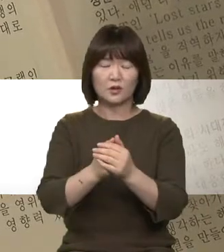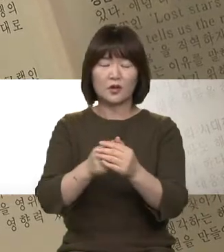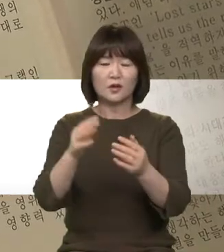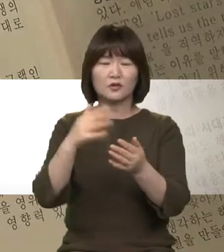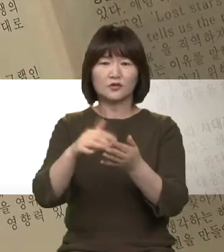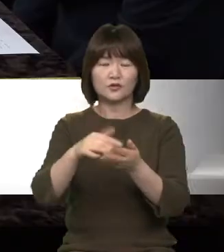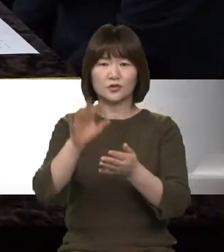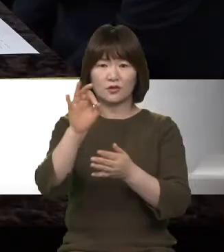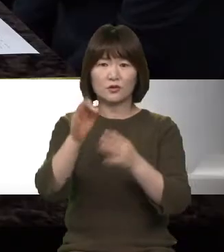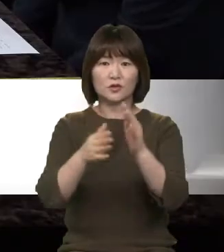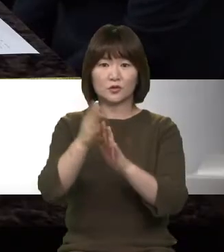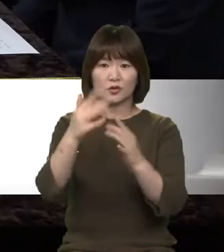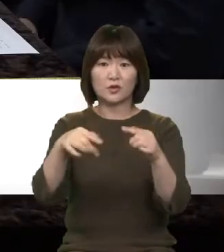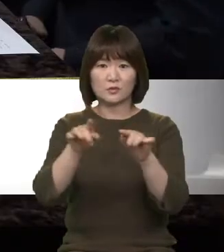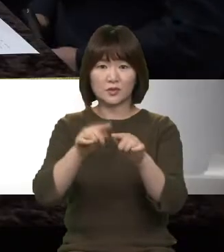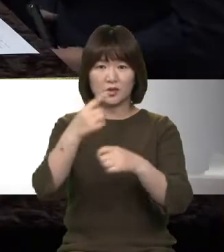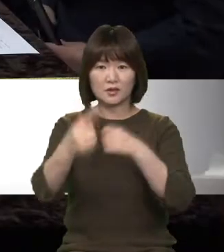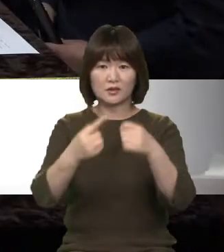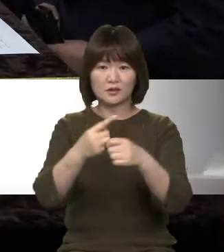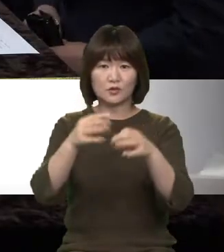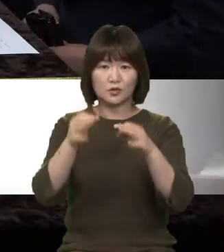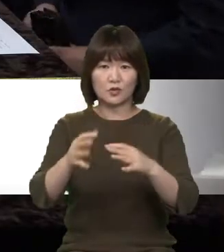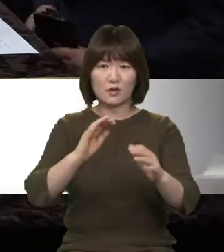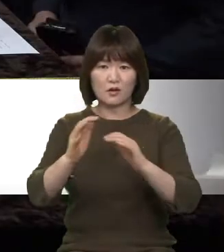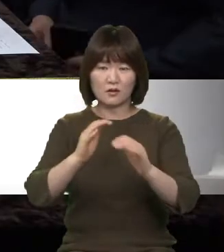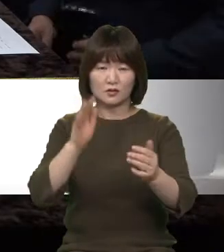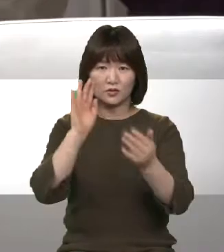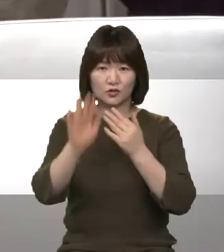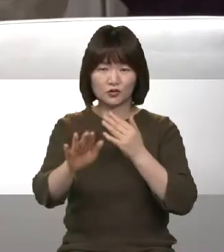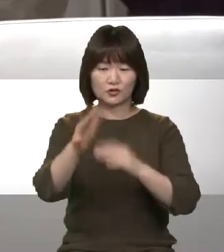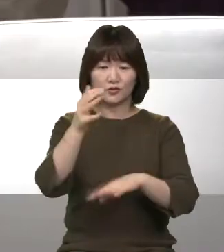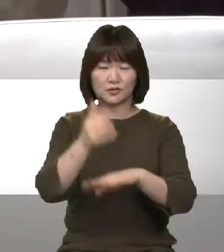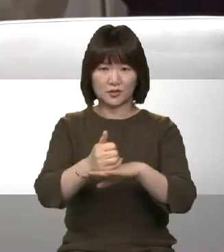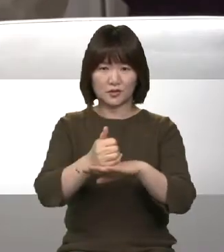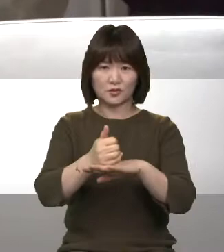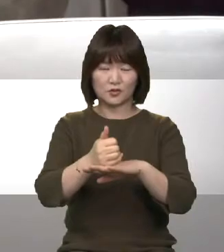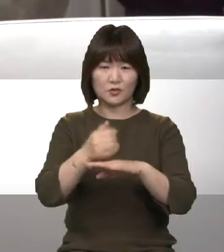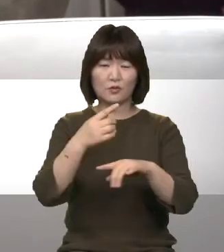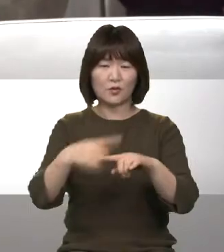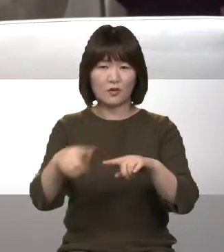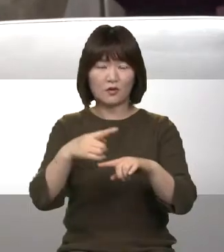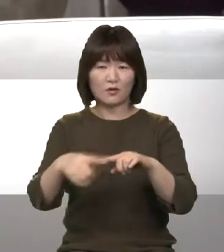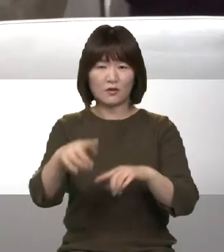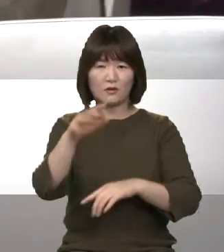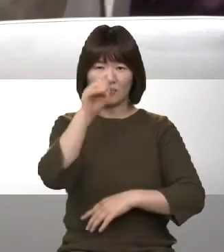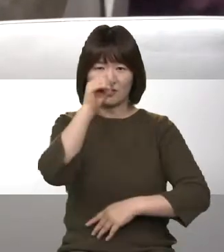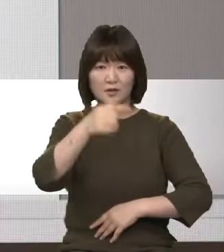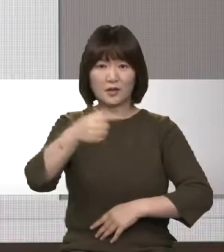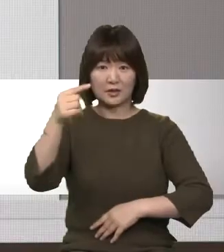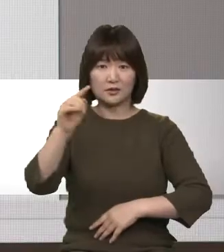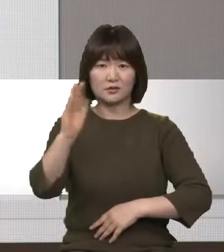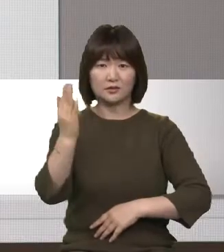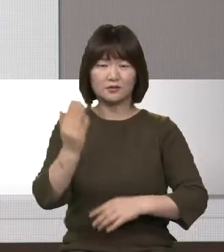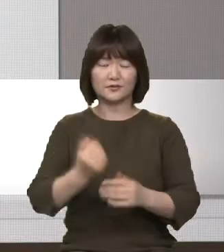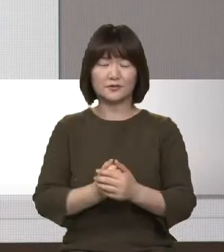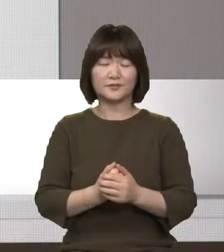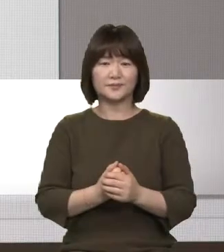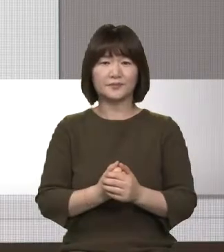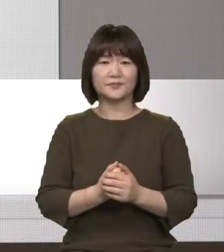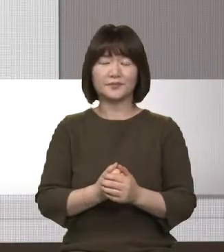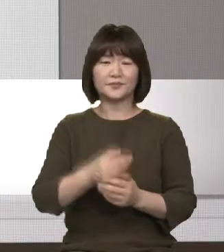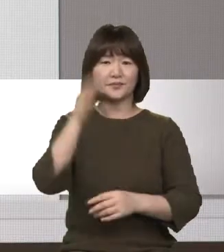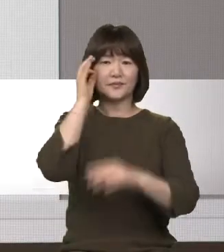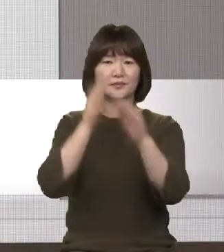굳이 와 함께 1년간의 경쟁을 벌인 결과 최종 심의 에서 압도적인 호평을 받으며 1위로 선정됐습니다